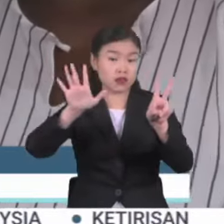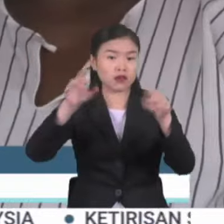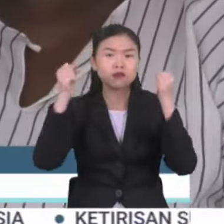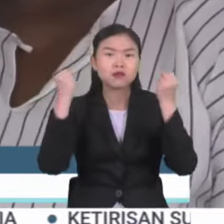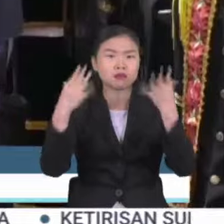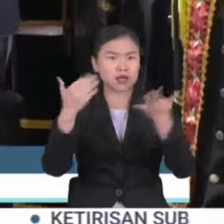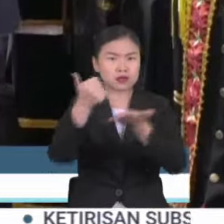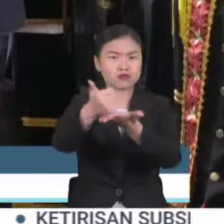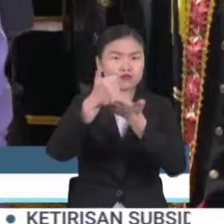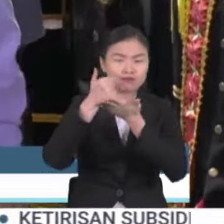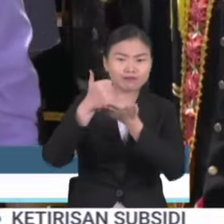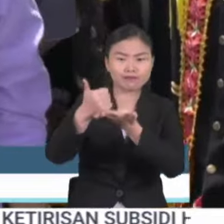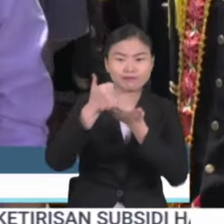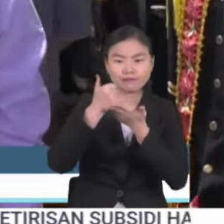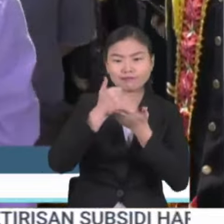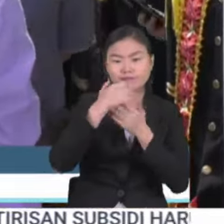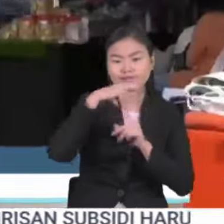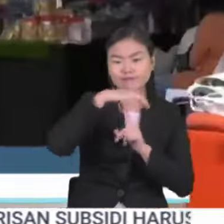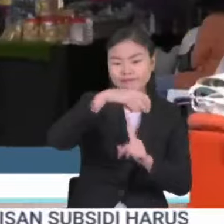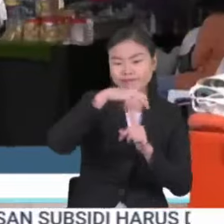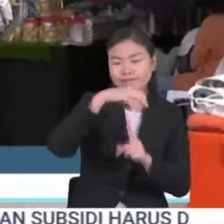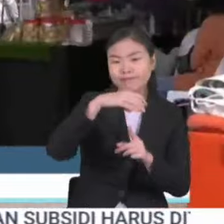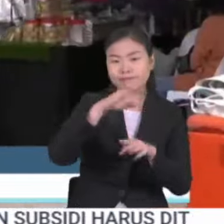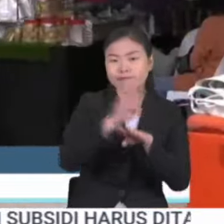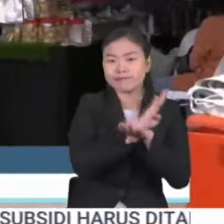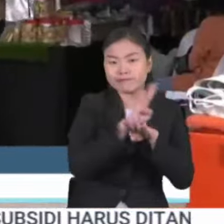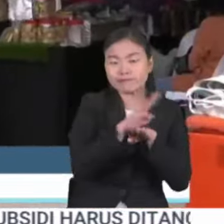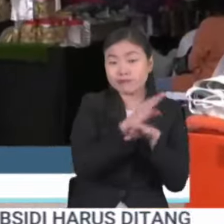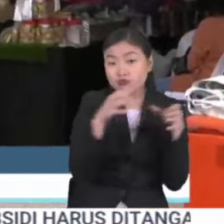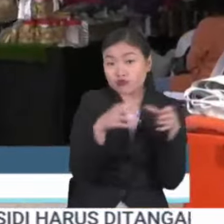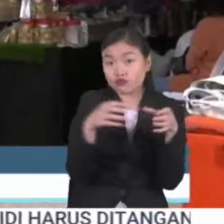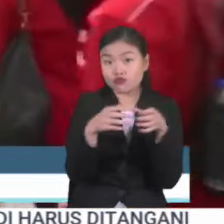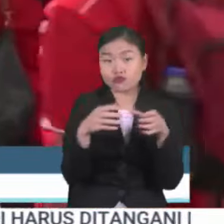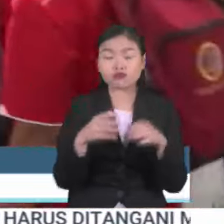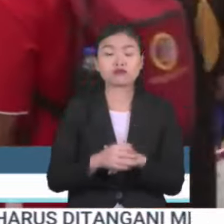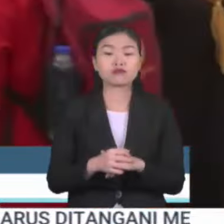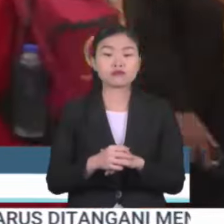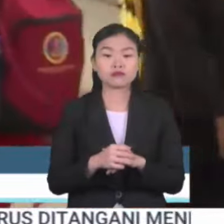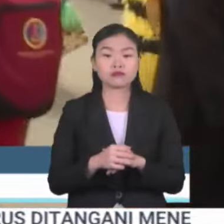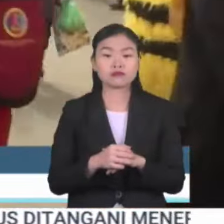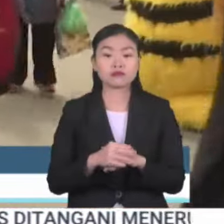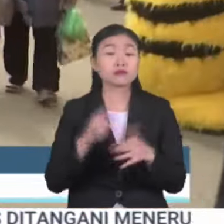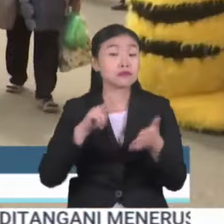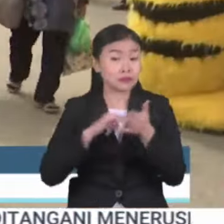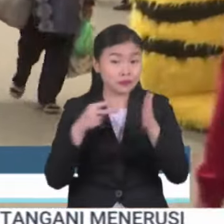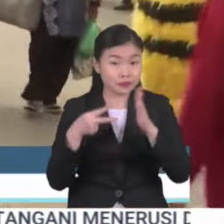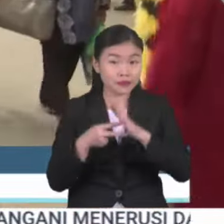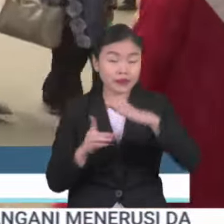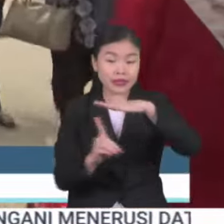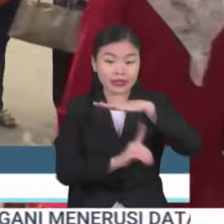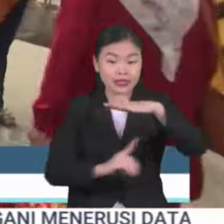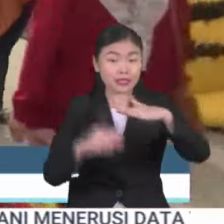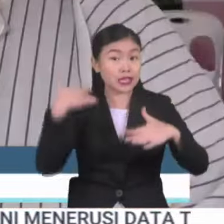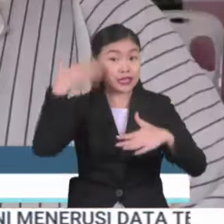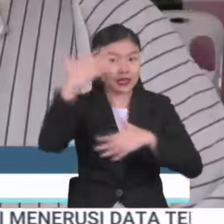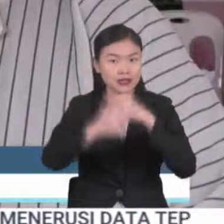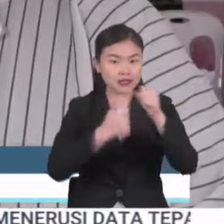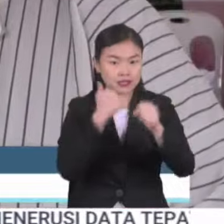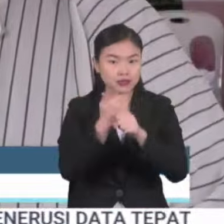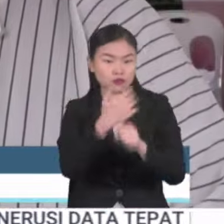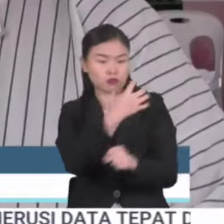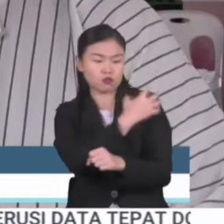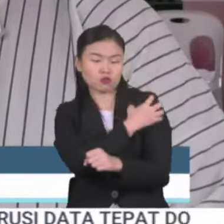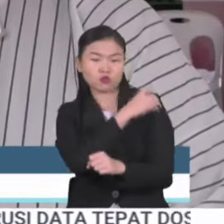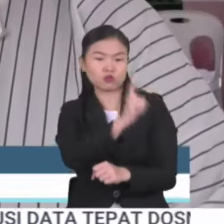banyak memberi bantuan kepada peniaga kecil. Maksudnya memang dasar untuk tahun depan tu to